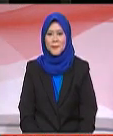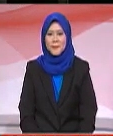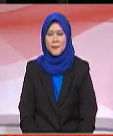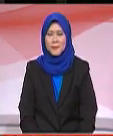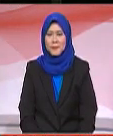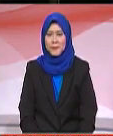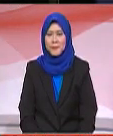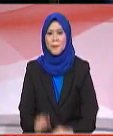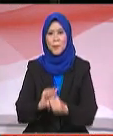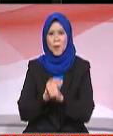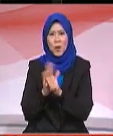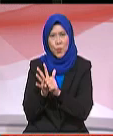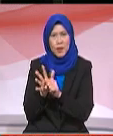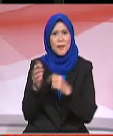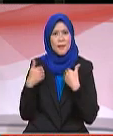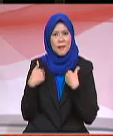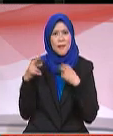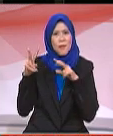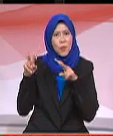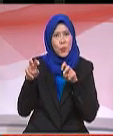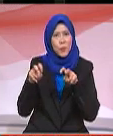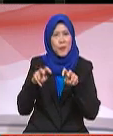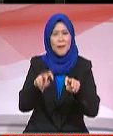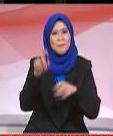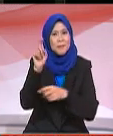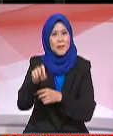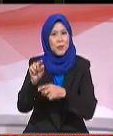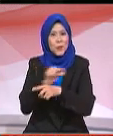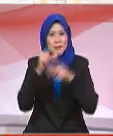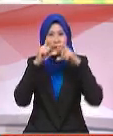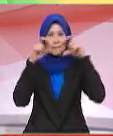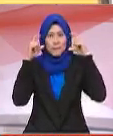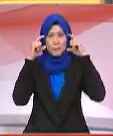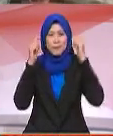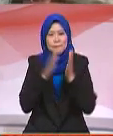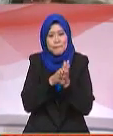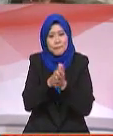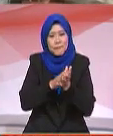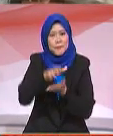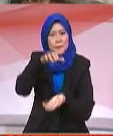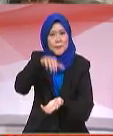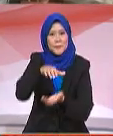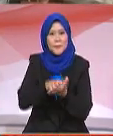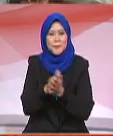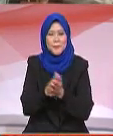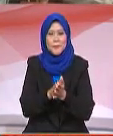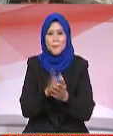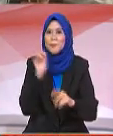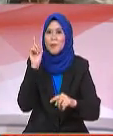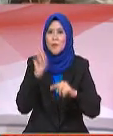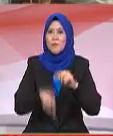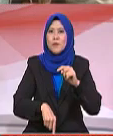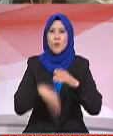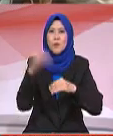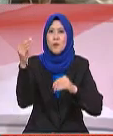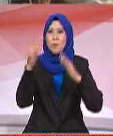COVID ada kuman sama pakai mask sanitizer. Tak boleh keluar